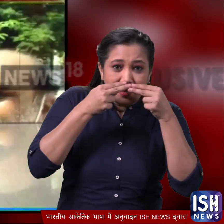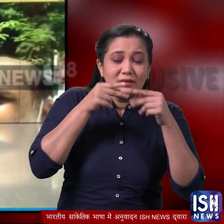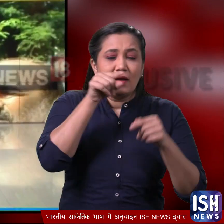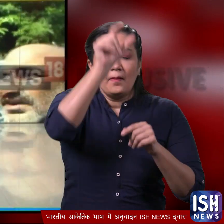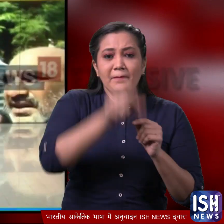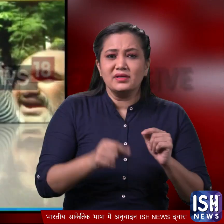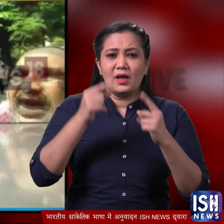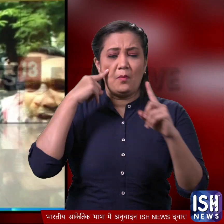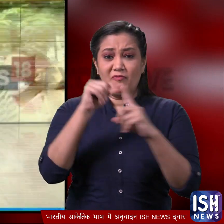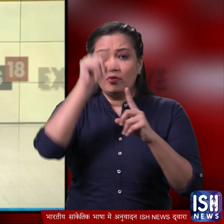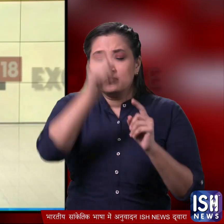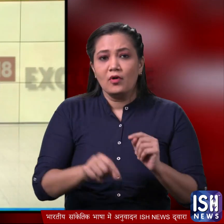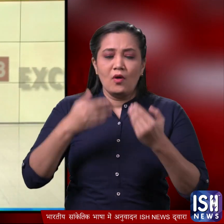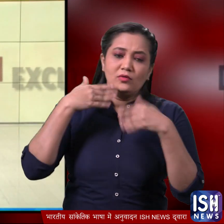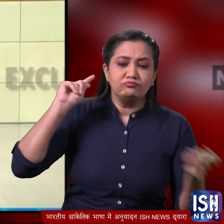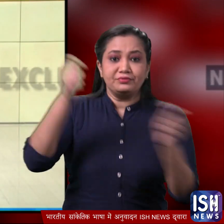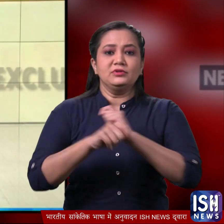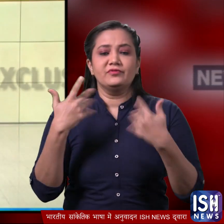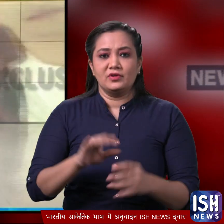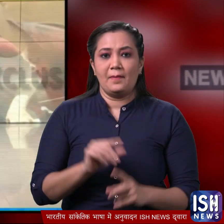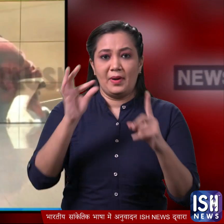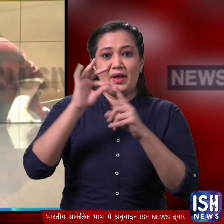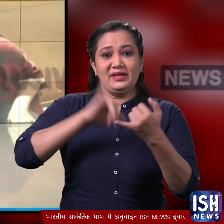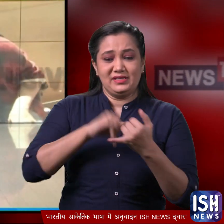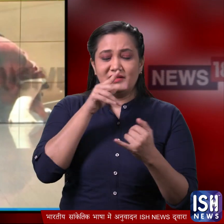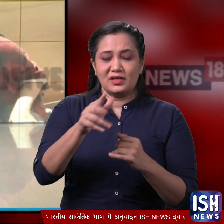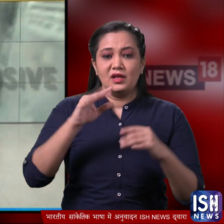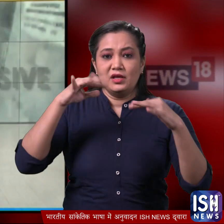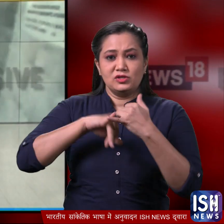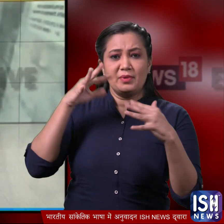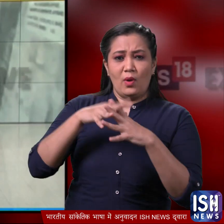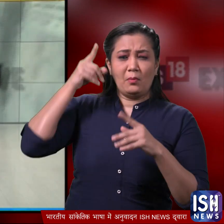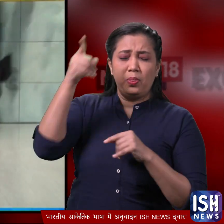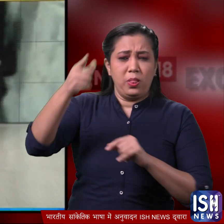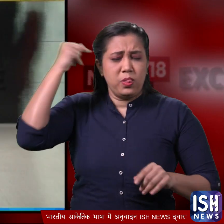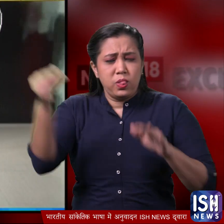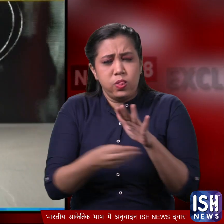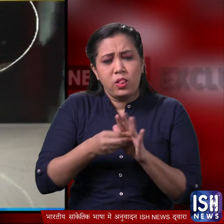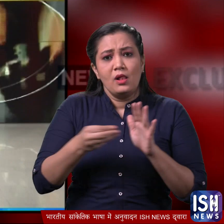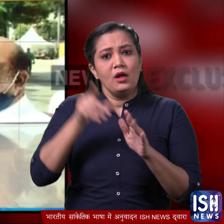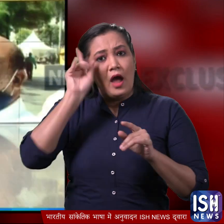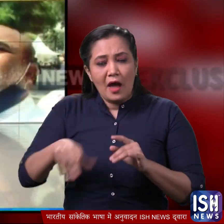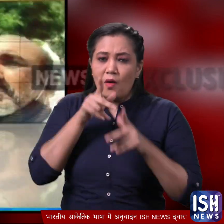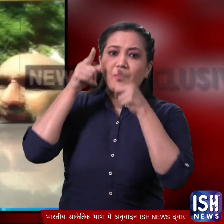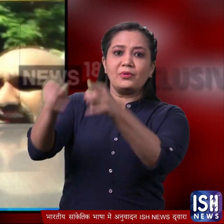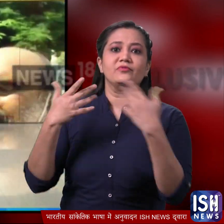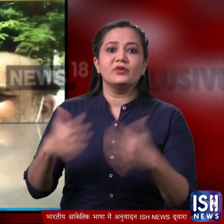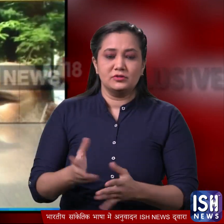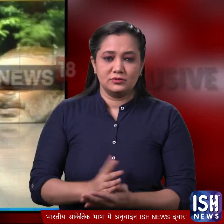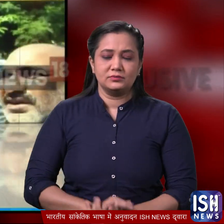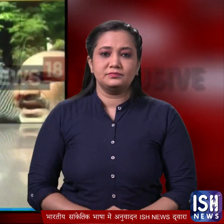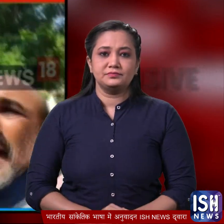ड्रग्स केस के एक अहम गवाह ने पाला बदल लिया। प्रभाकर साइल नाम के गवाह ने समीर वानखेड़े पर भ्रष्टाचार के गंभीर आरोप